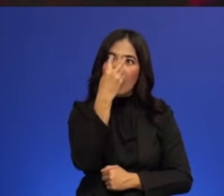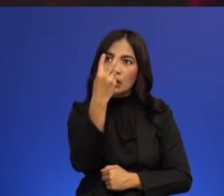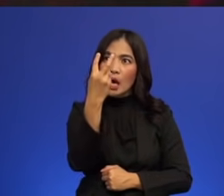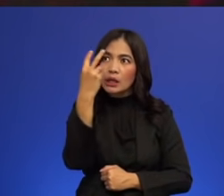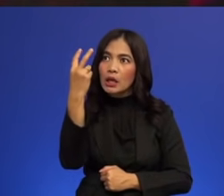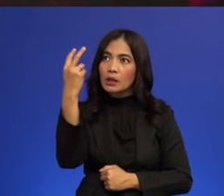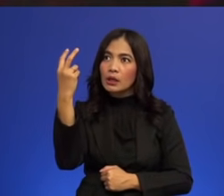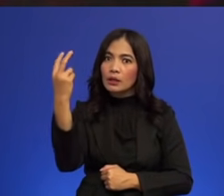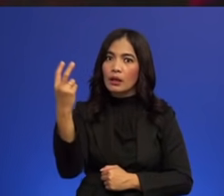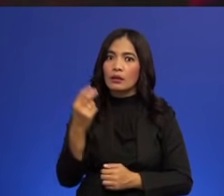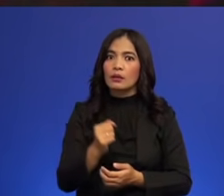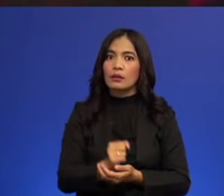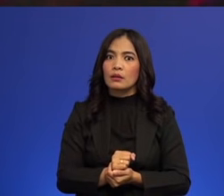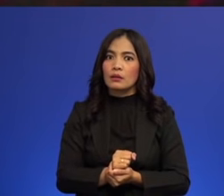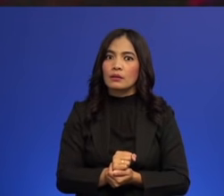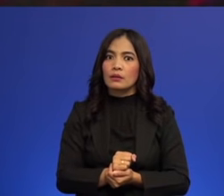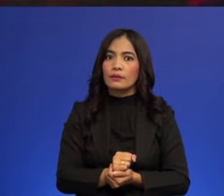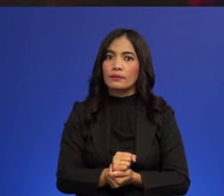saudaraku.